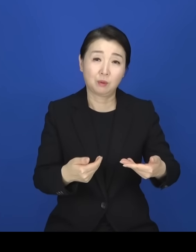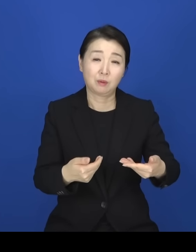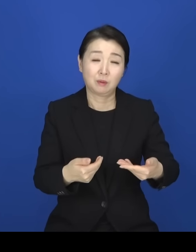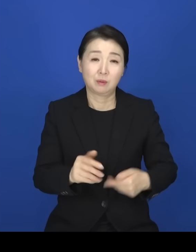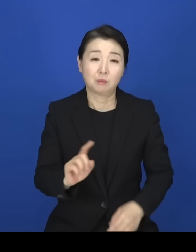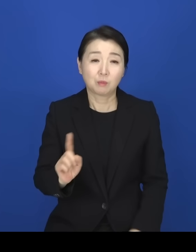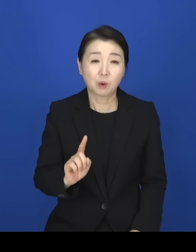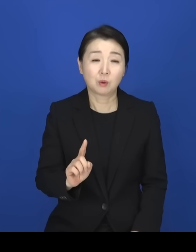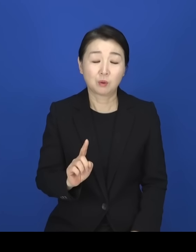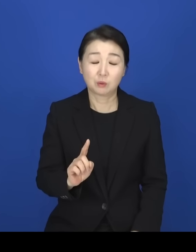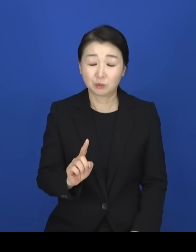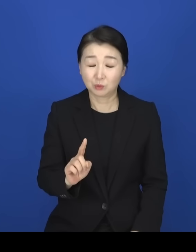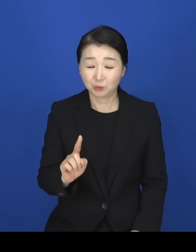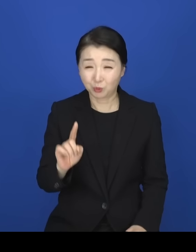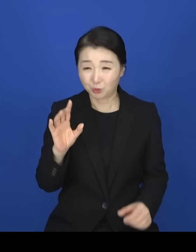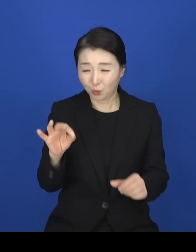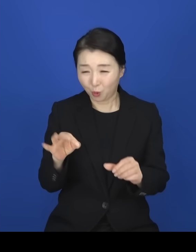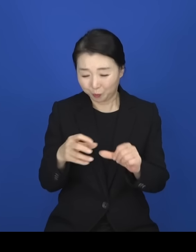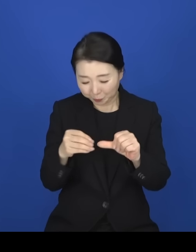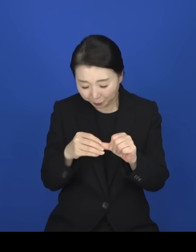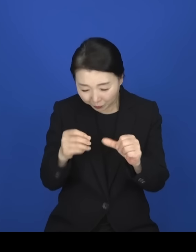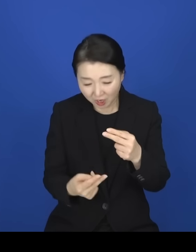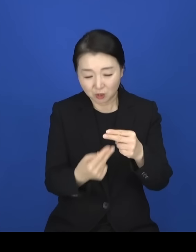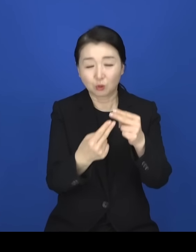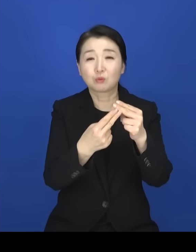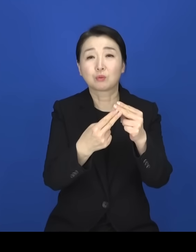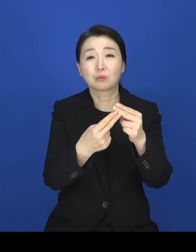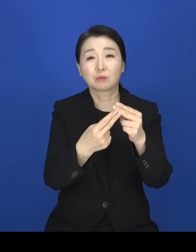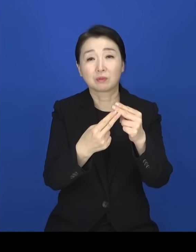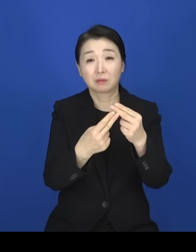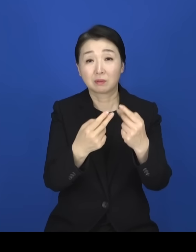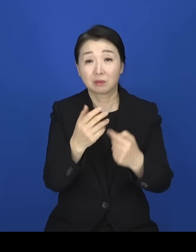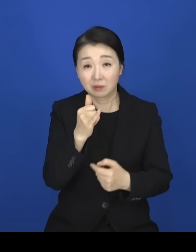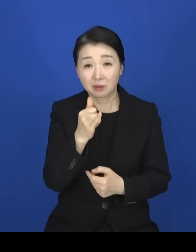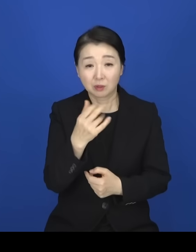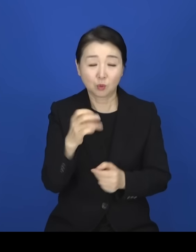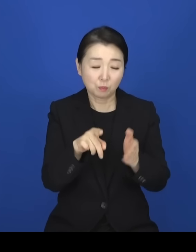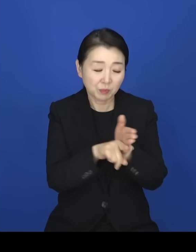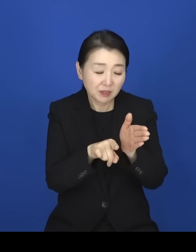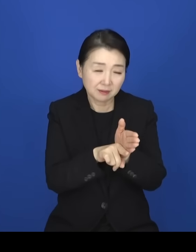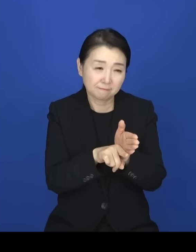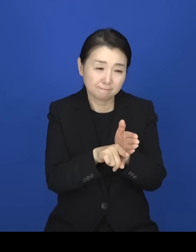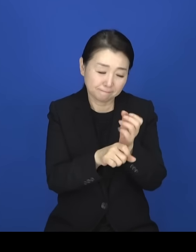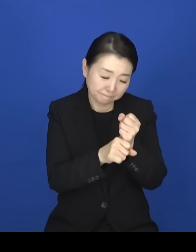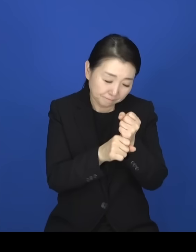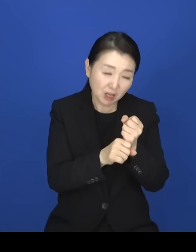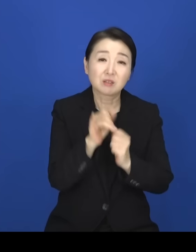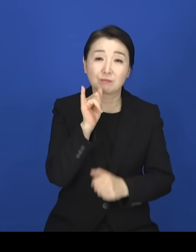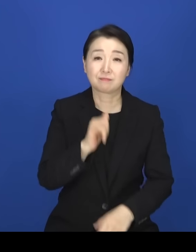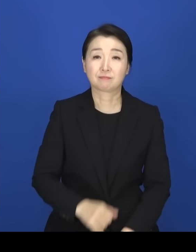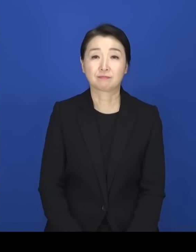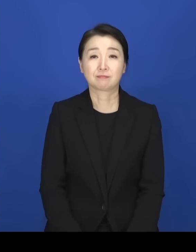어떻게든 빼서 저축을 하시고 저는 어떻게 그렇게 사셨는지 모르겠어요. 그리고 무엇보다도 신앙의 끈을 놓지 않으신